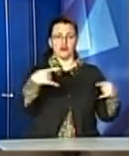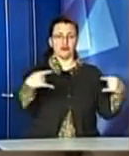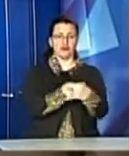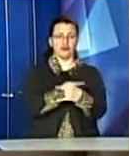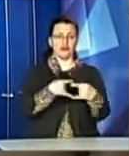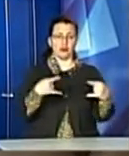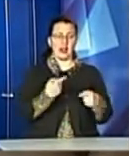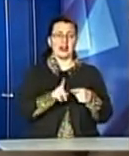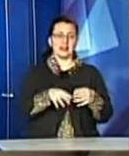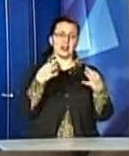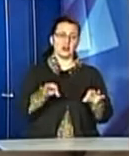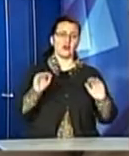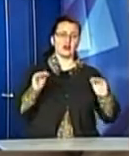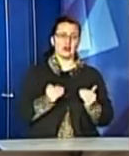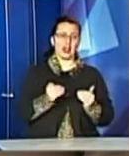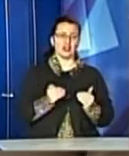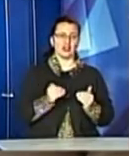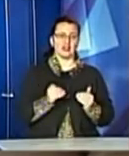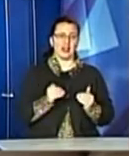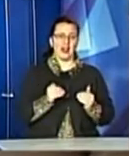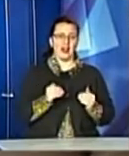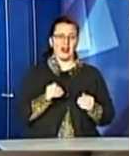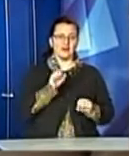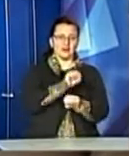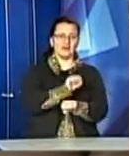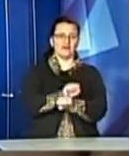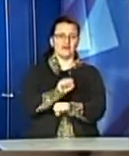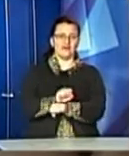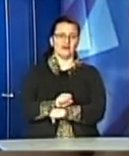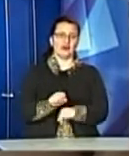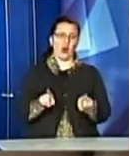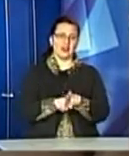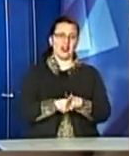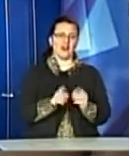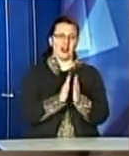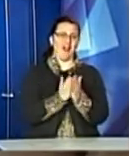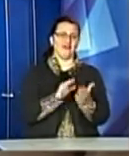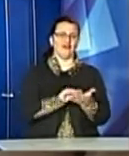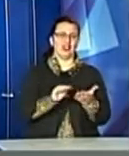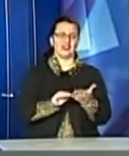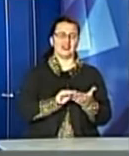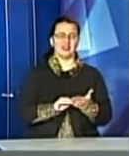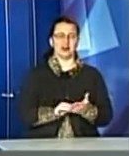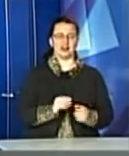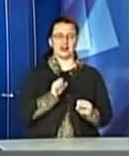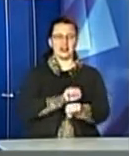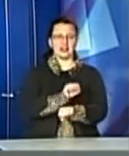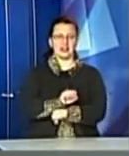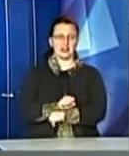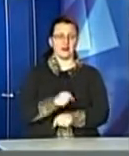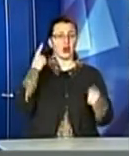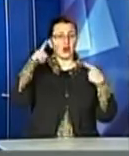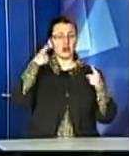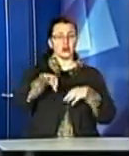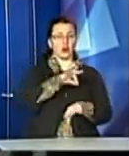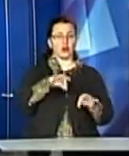Це дасть змогу зменшити кількість фаз, а відповідно, як пише книжки історії транспортних потоків, і зменшити затримки. Розробники проекту